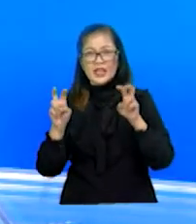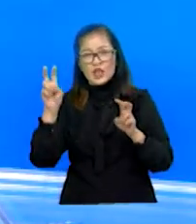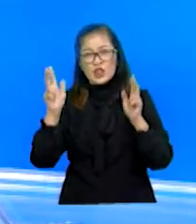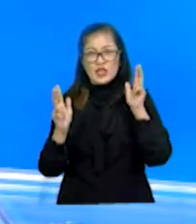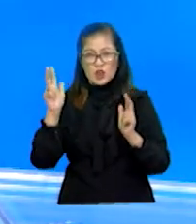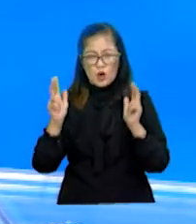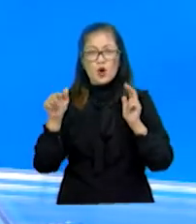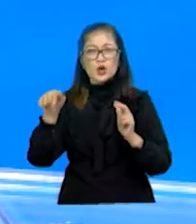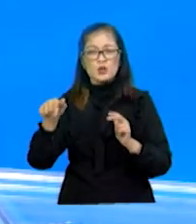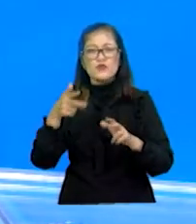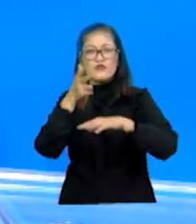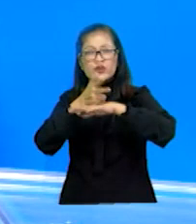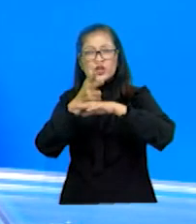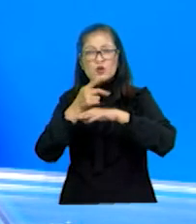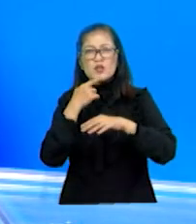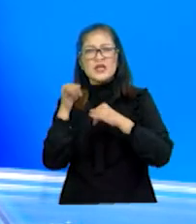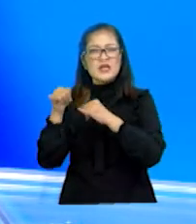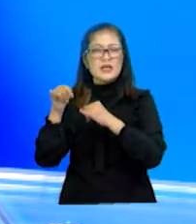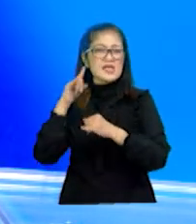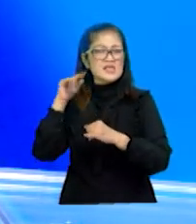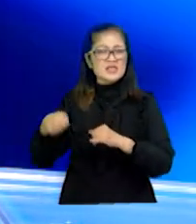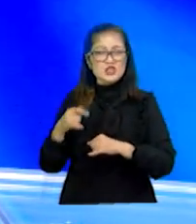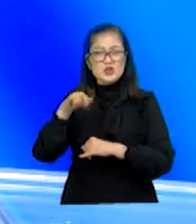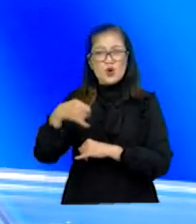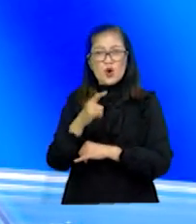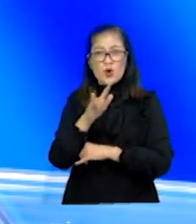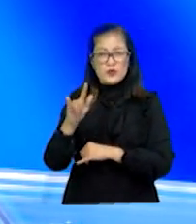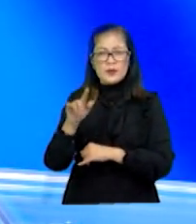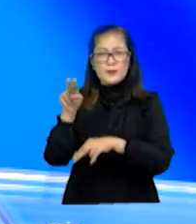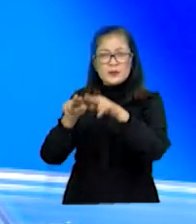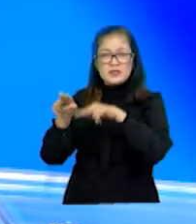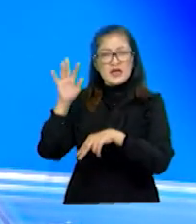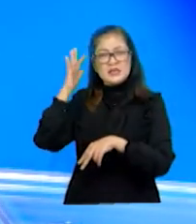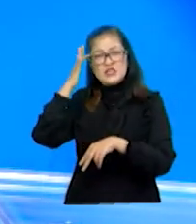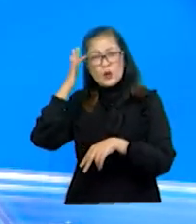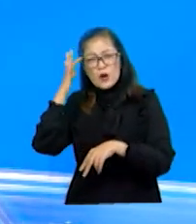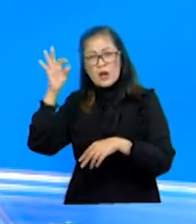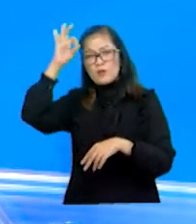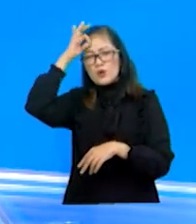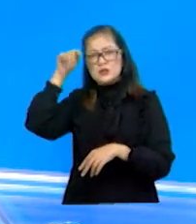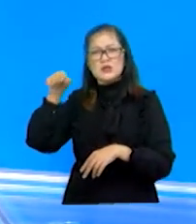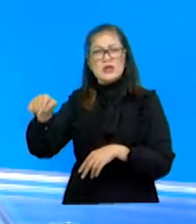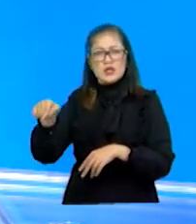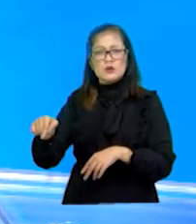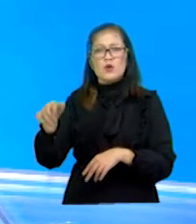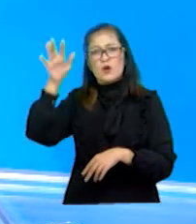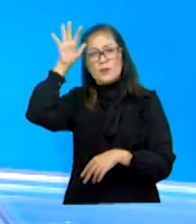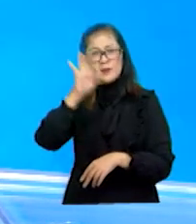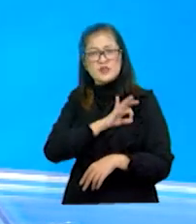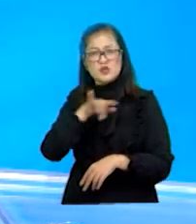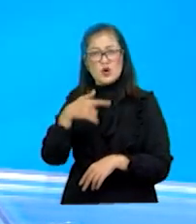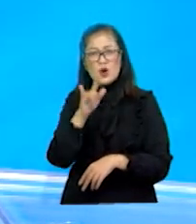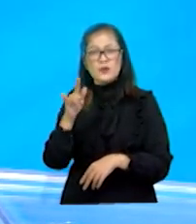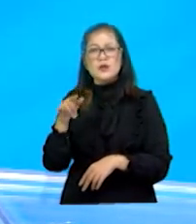Presiden Iryana Joko Widodo. Berdasarkan pemeriksaan kejiwaan, polisi memastikan pelaku yang terobsesi pada sosok Presiden Joko